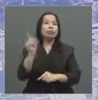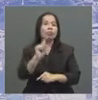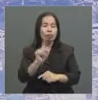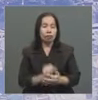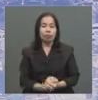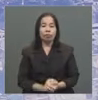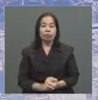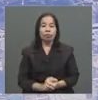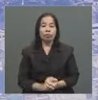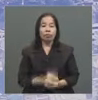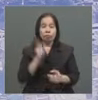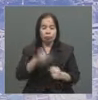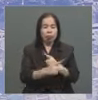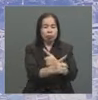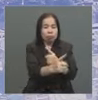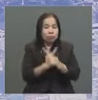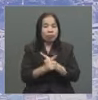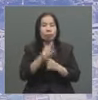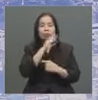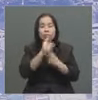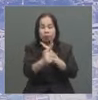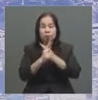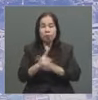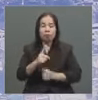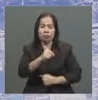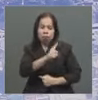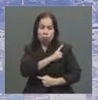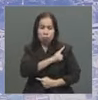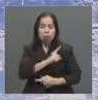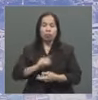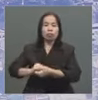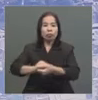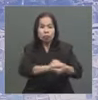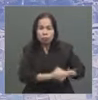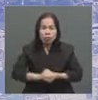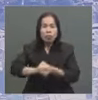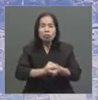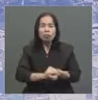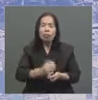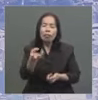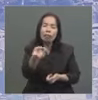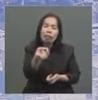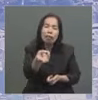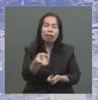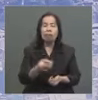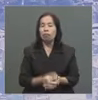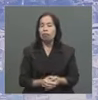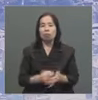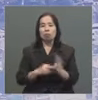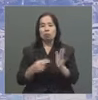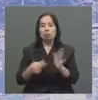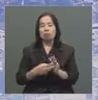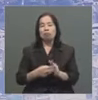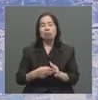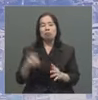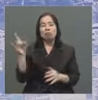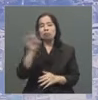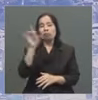90% ถึงจะได้ผลถ้ารับผิดชอบร่วมมือกันเพียงแค่ส่วนน้อยไม่มีทางได้นะครับ